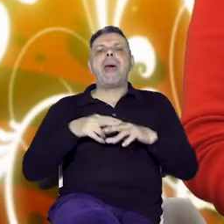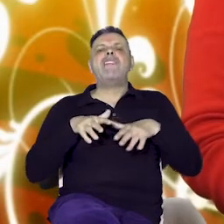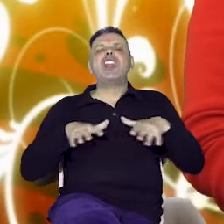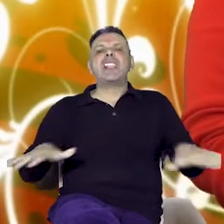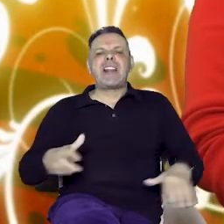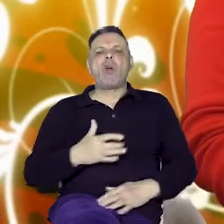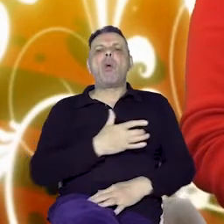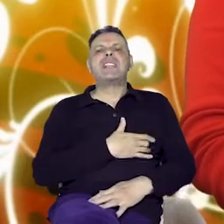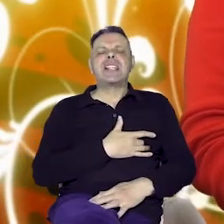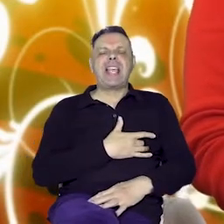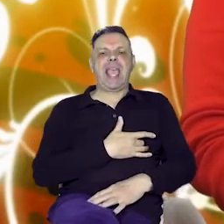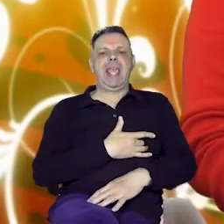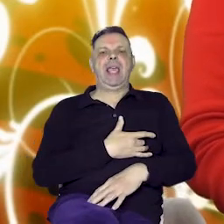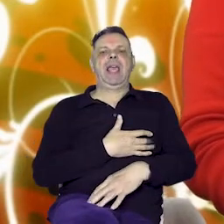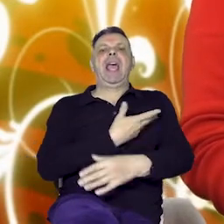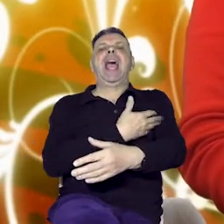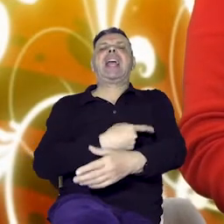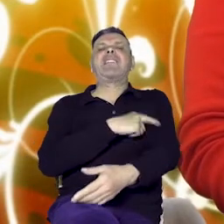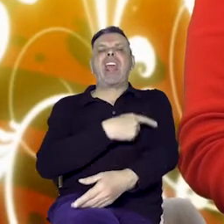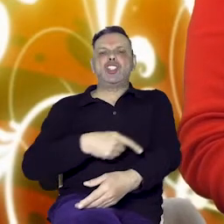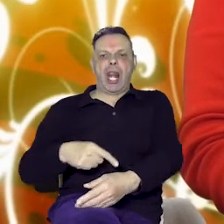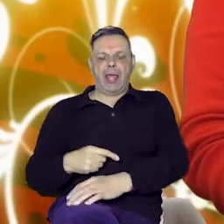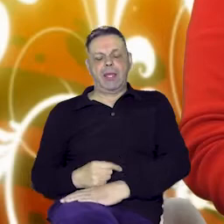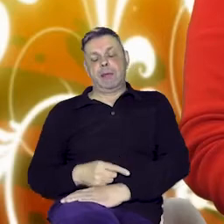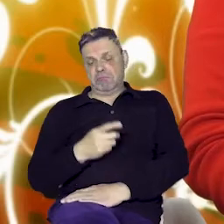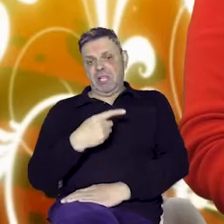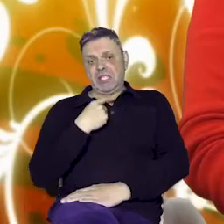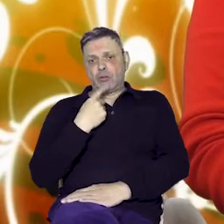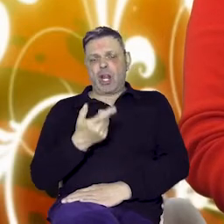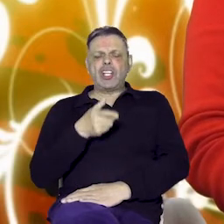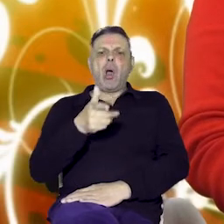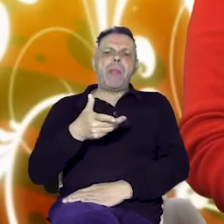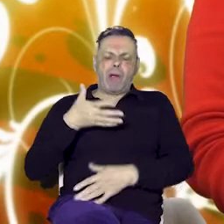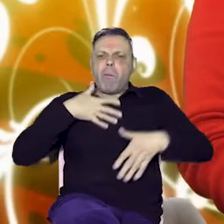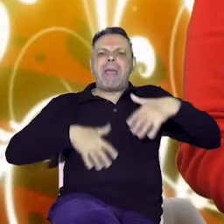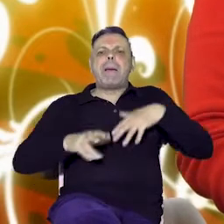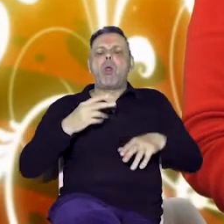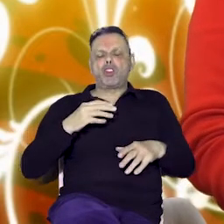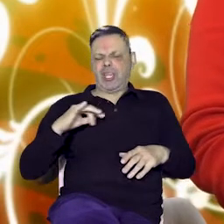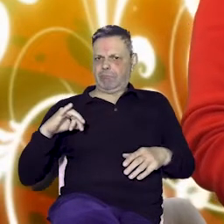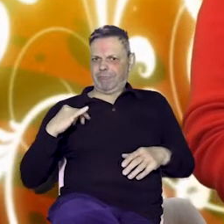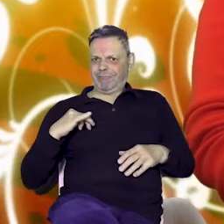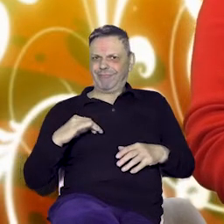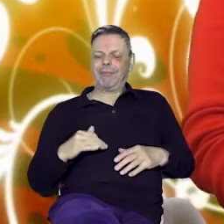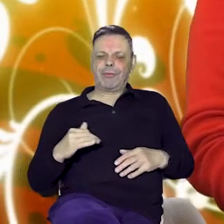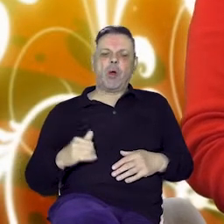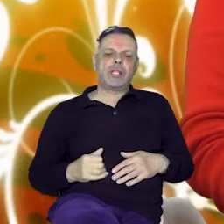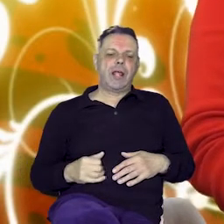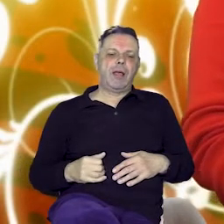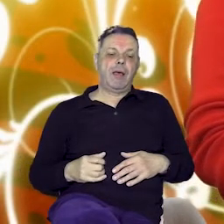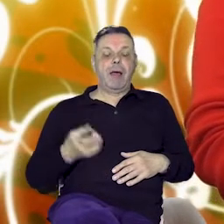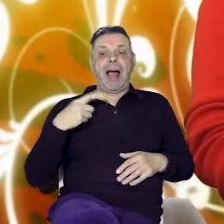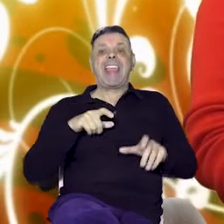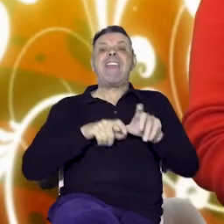krvne žile. I sad ću se vratiti na ono što ste vi spomenuli kao metaboličku dob. A ja ću reći u stvari fiziološka